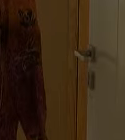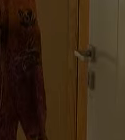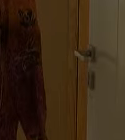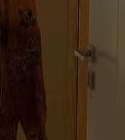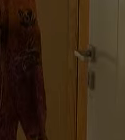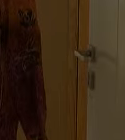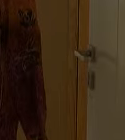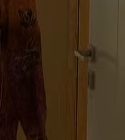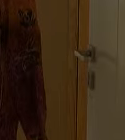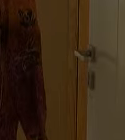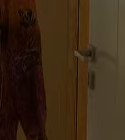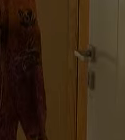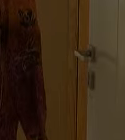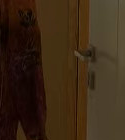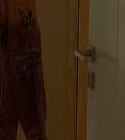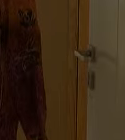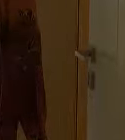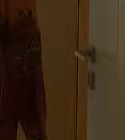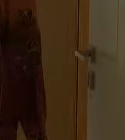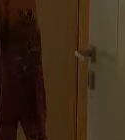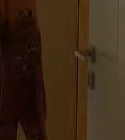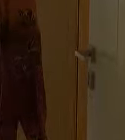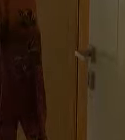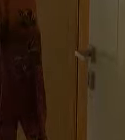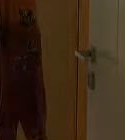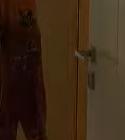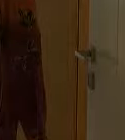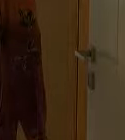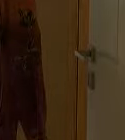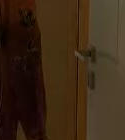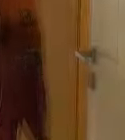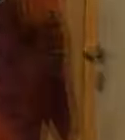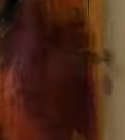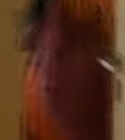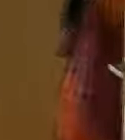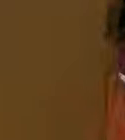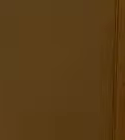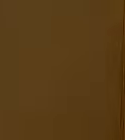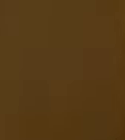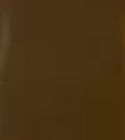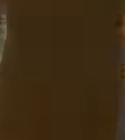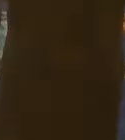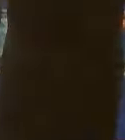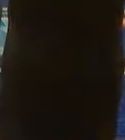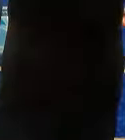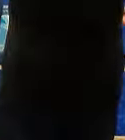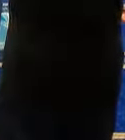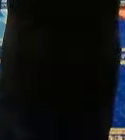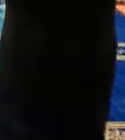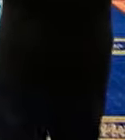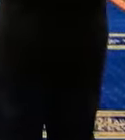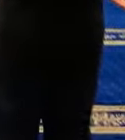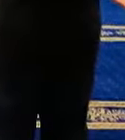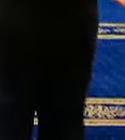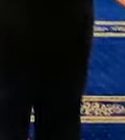boleh ingatkan pakde yang kuliah maghrib dan kuliah subuh telah mula diadakan kembali.